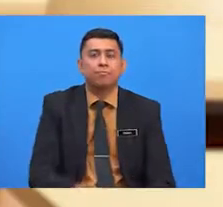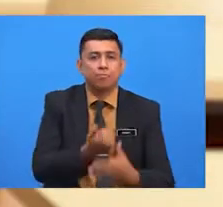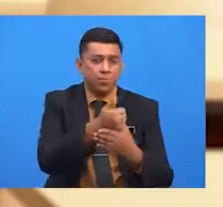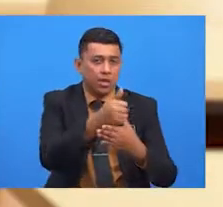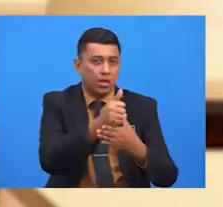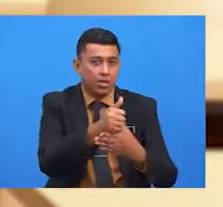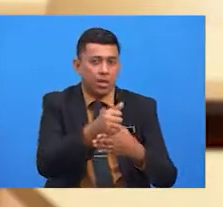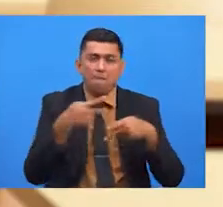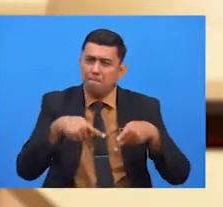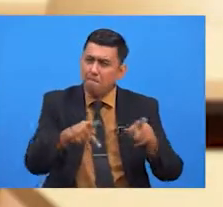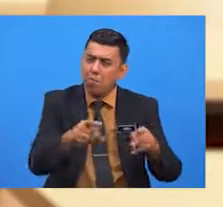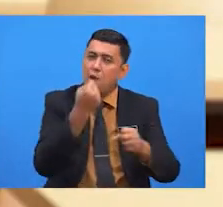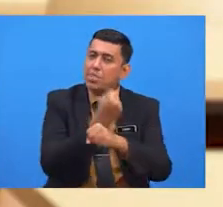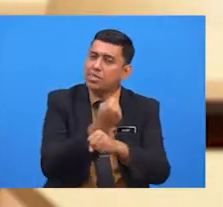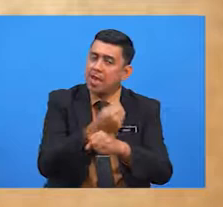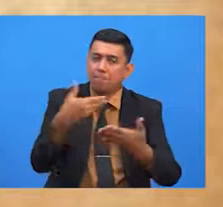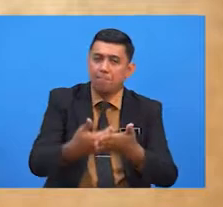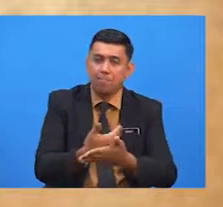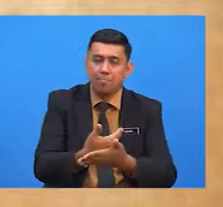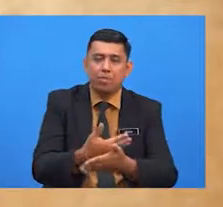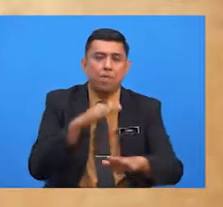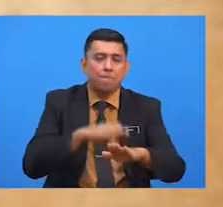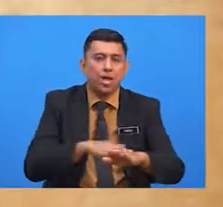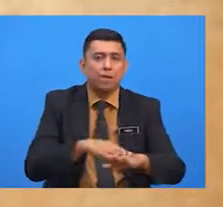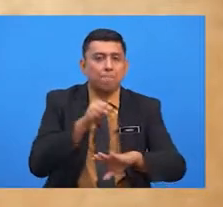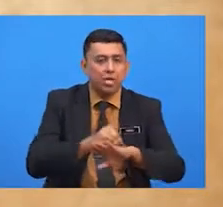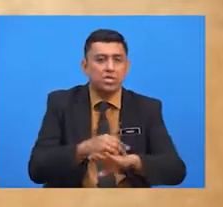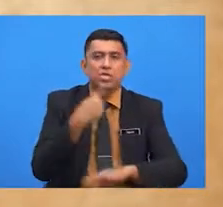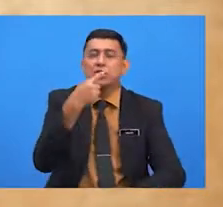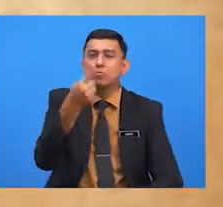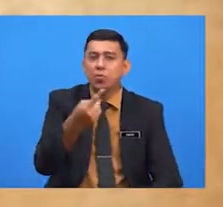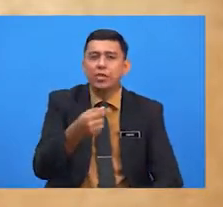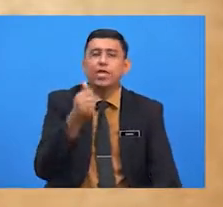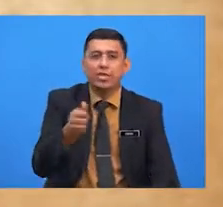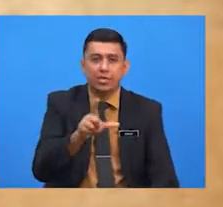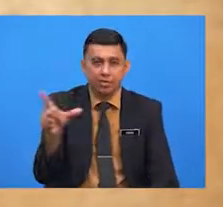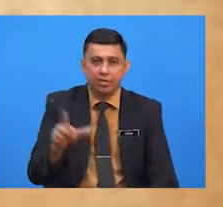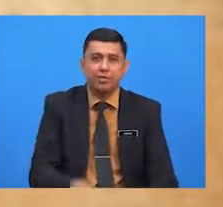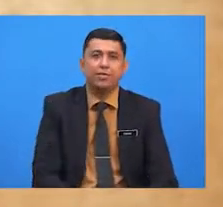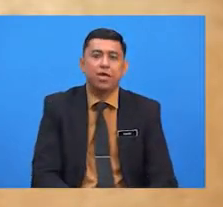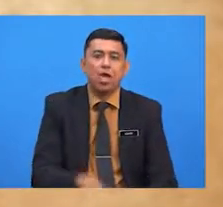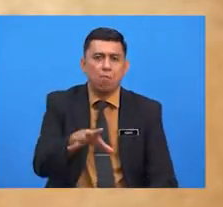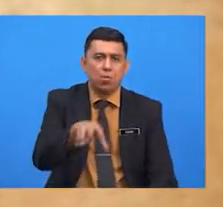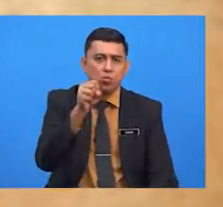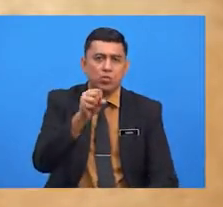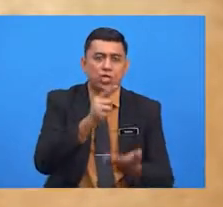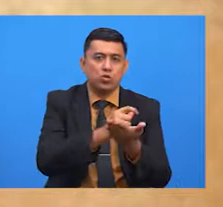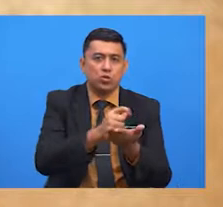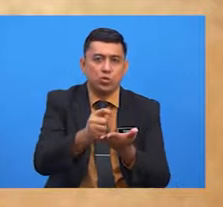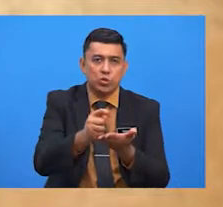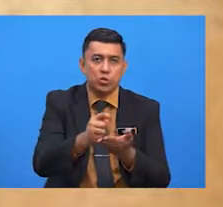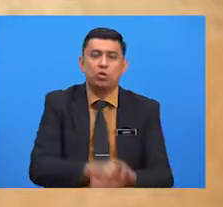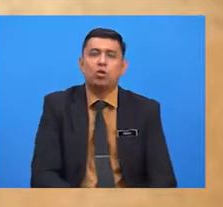Antara peluang pekerjaan baru pada masa tersebut ialah pengutip cukai,